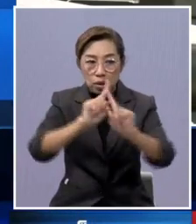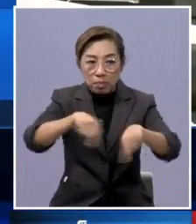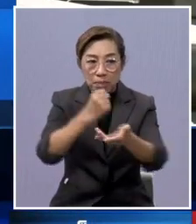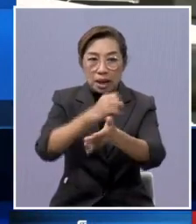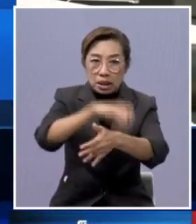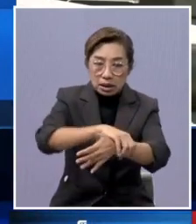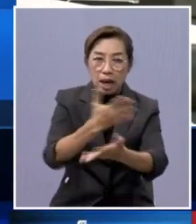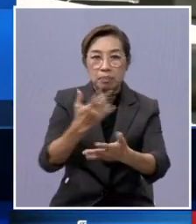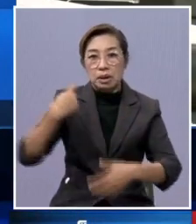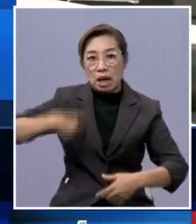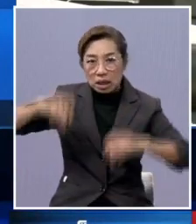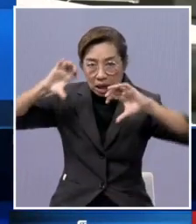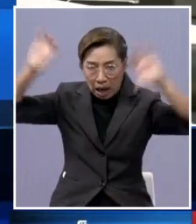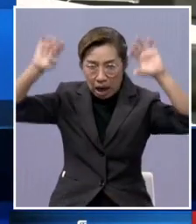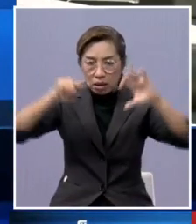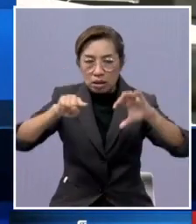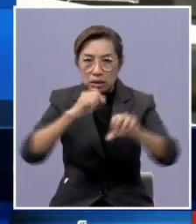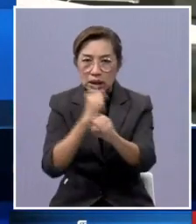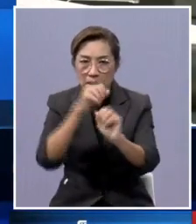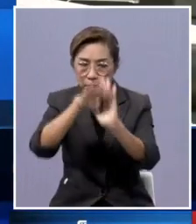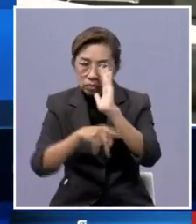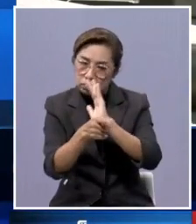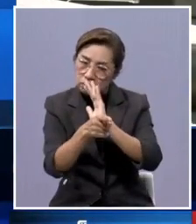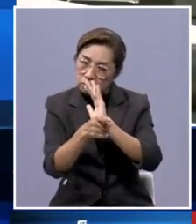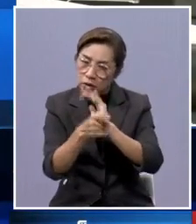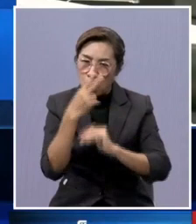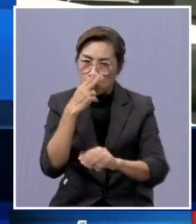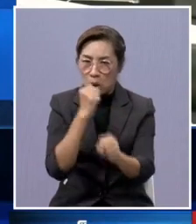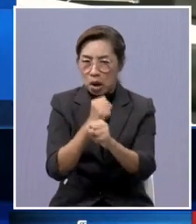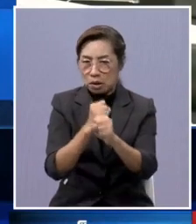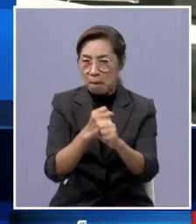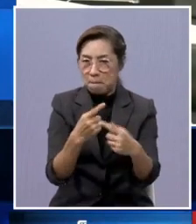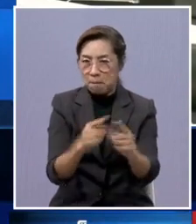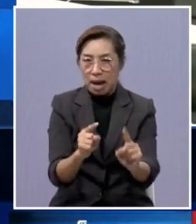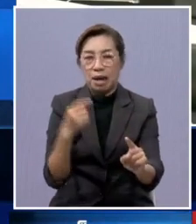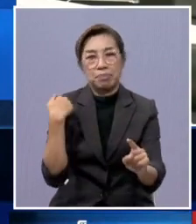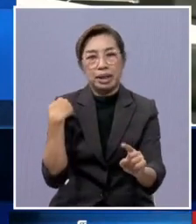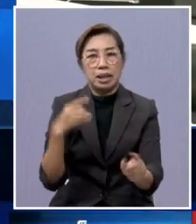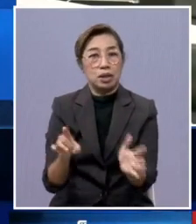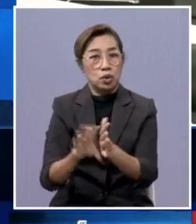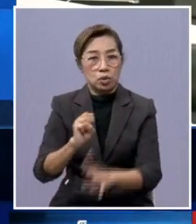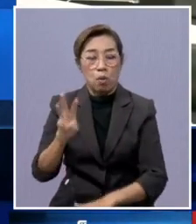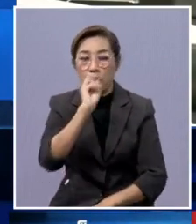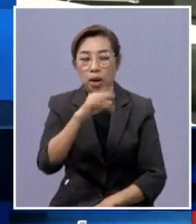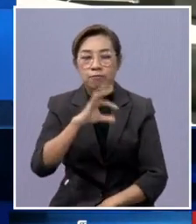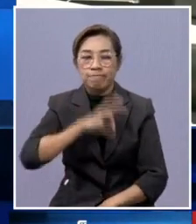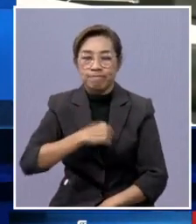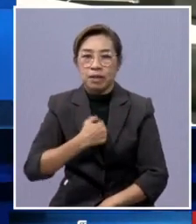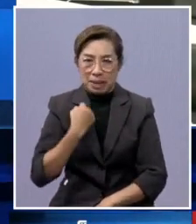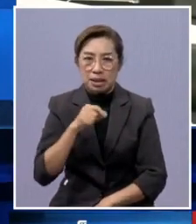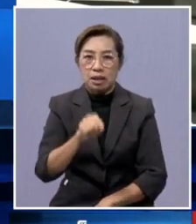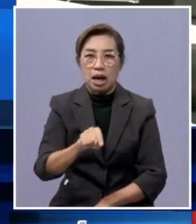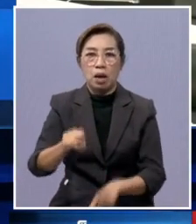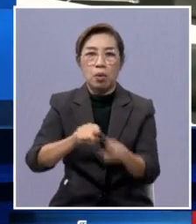ตอนในชั้นอัยการที่มันดูว่ามันผิดธรรเนียมปฏิบัติไปสุดท้ายก็ทิ้งท้ายบอกว่าเขายังมีความเชื่อมั่นอยู่นะในมุมของ